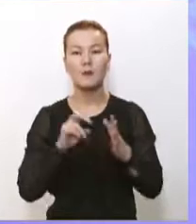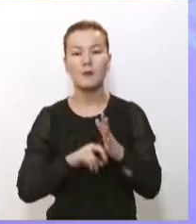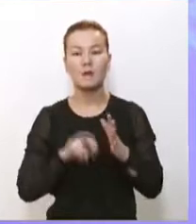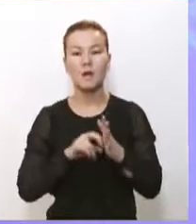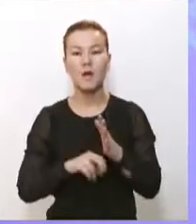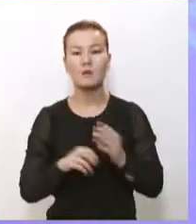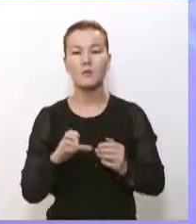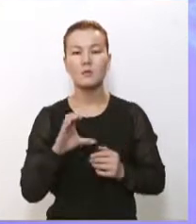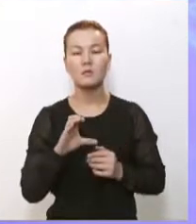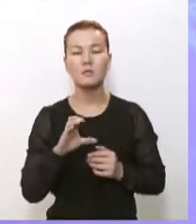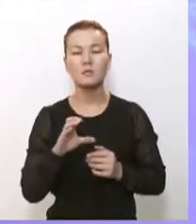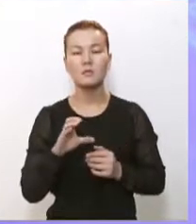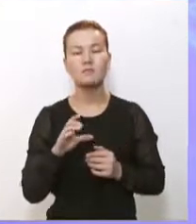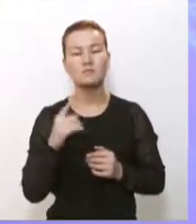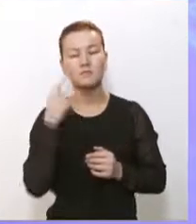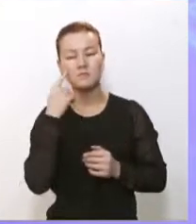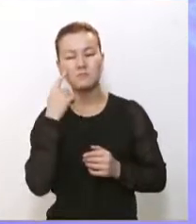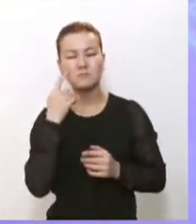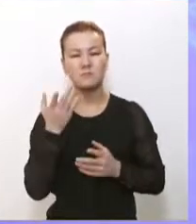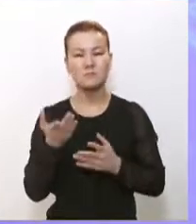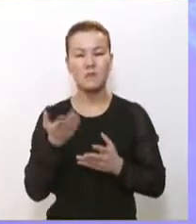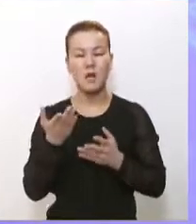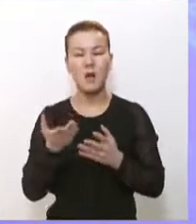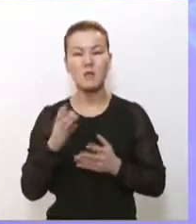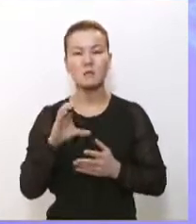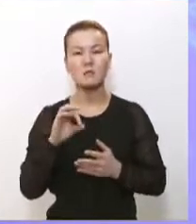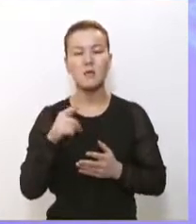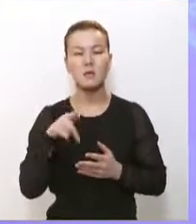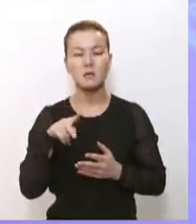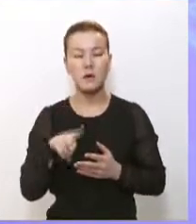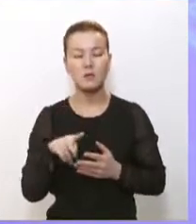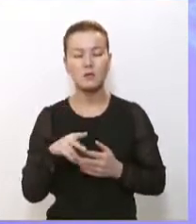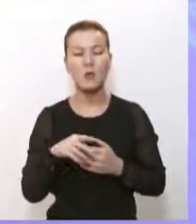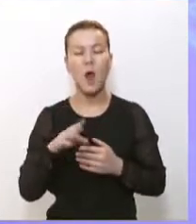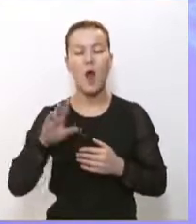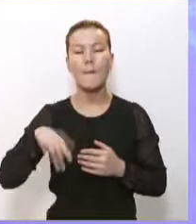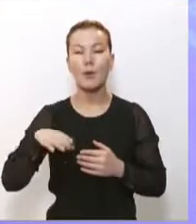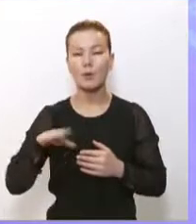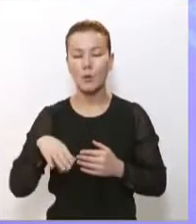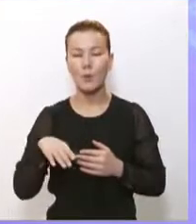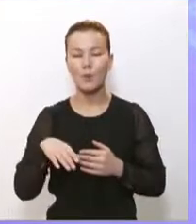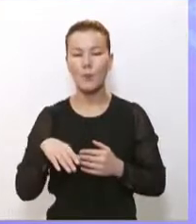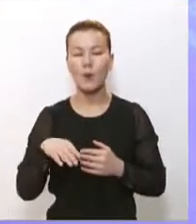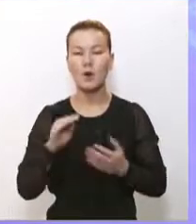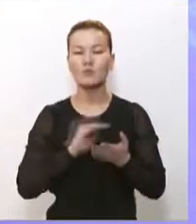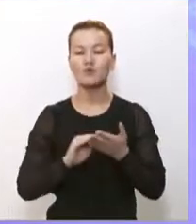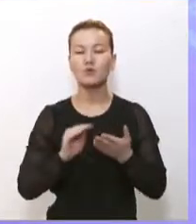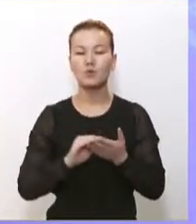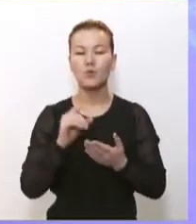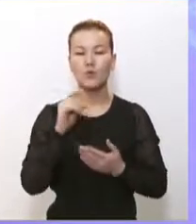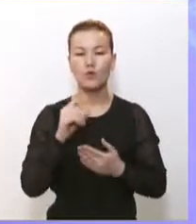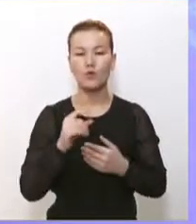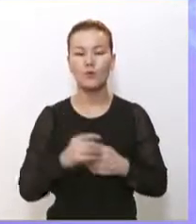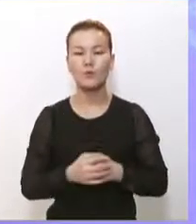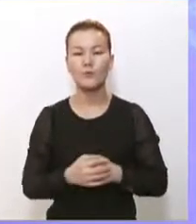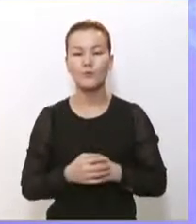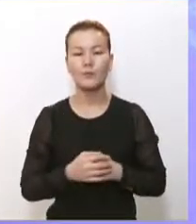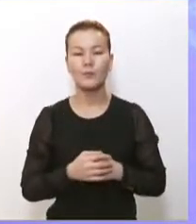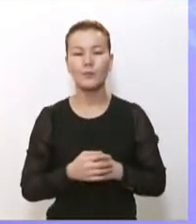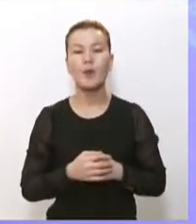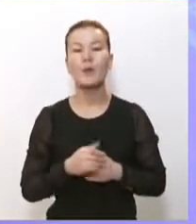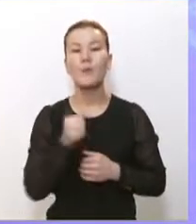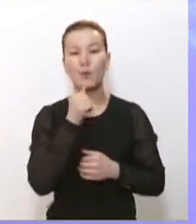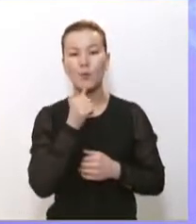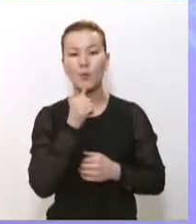Проверяю сомнительную согласную. Ну а потом пишу букву.